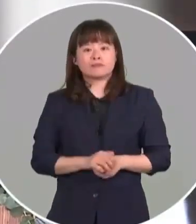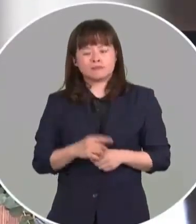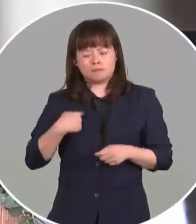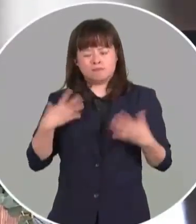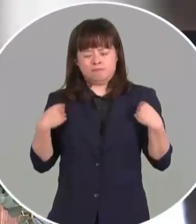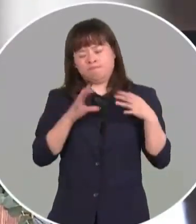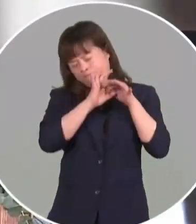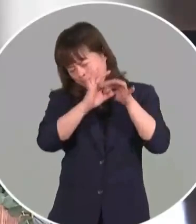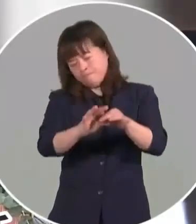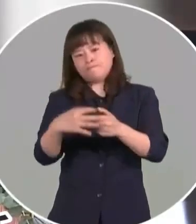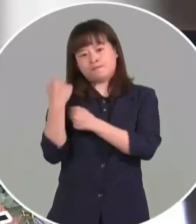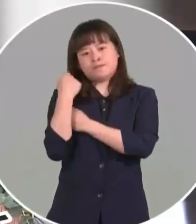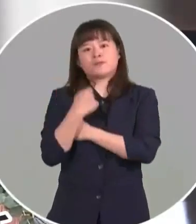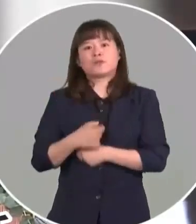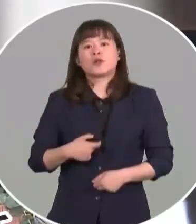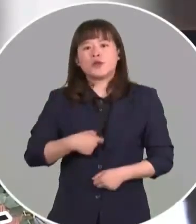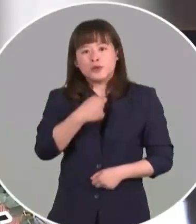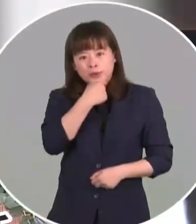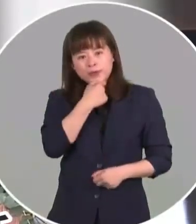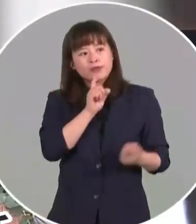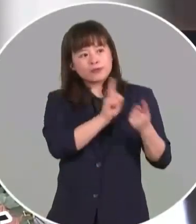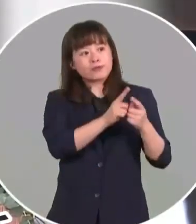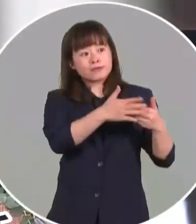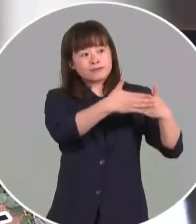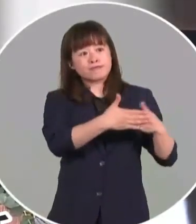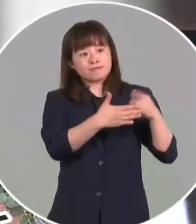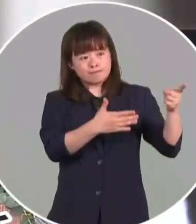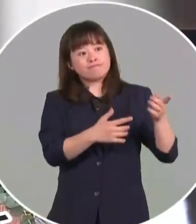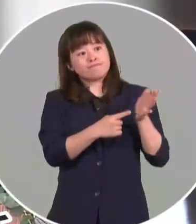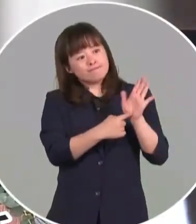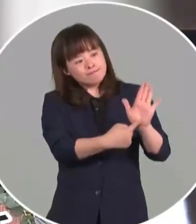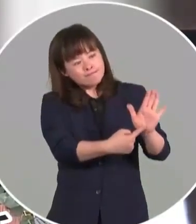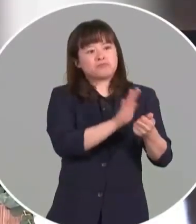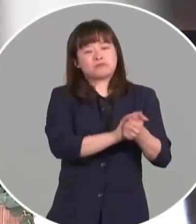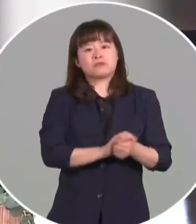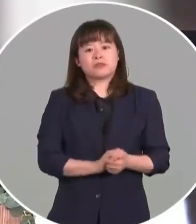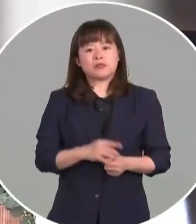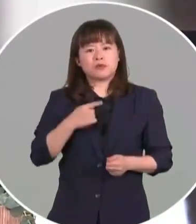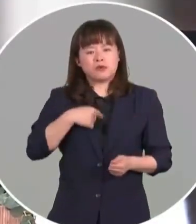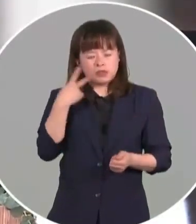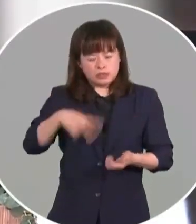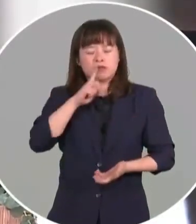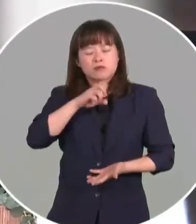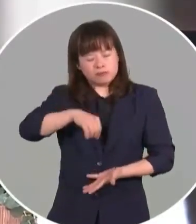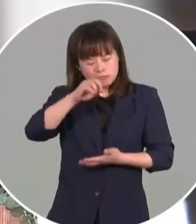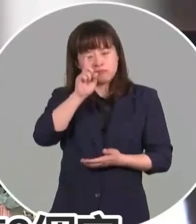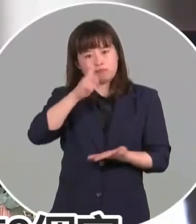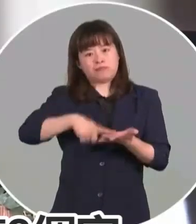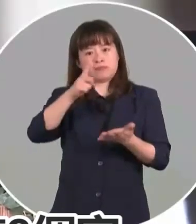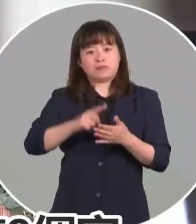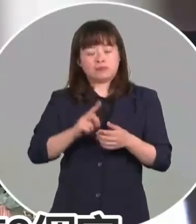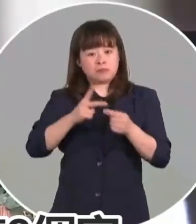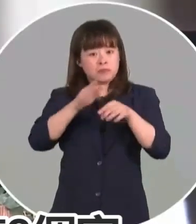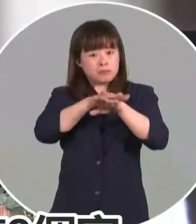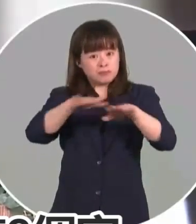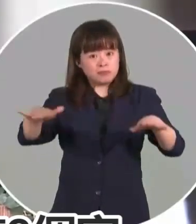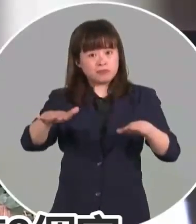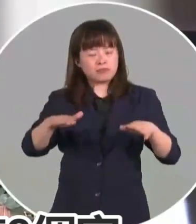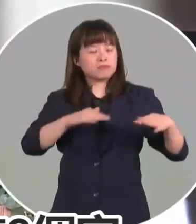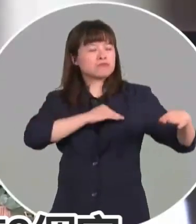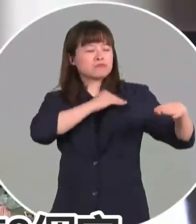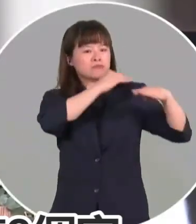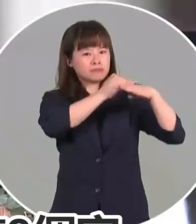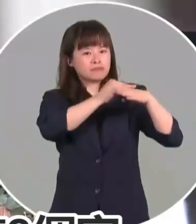持续的努力，也愿意跟对岸展开对话。我要再次重申，和平、对